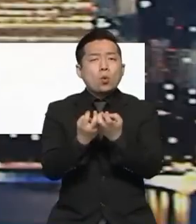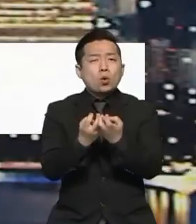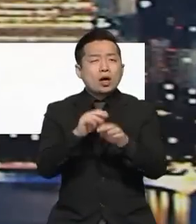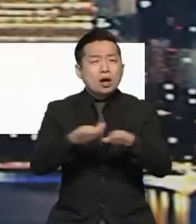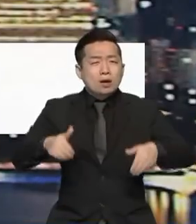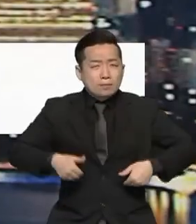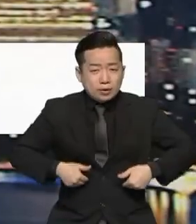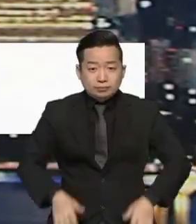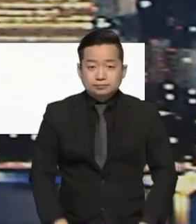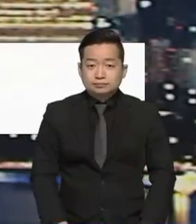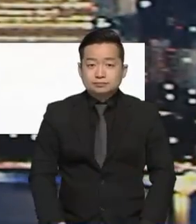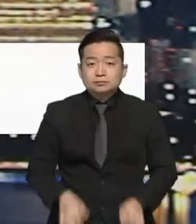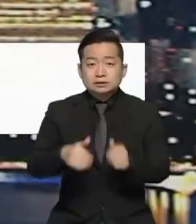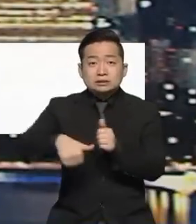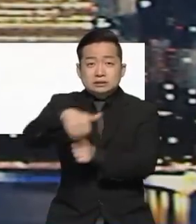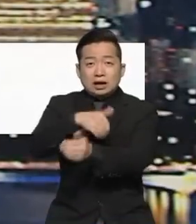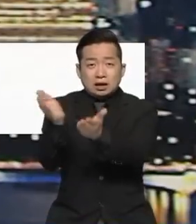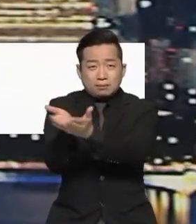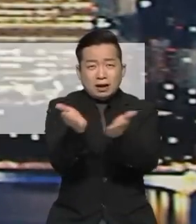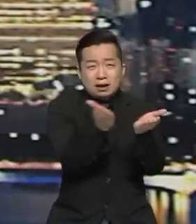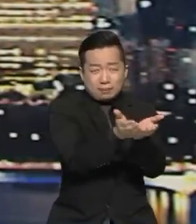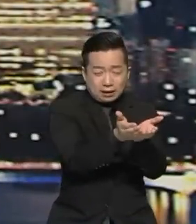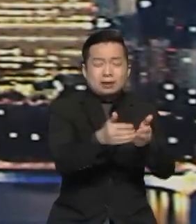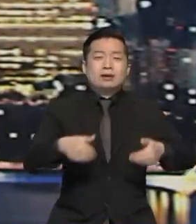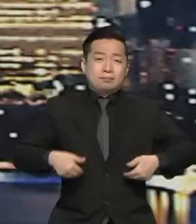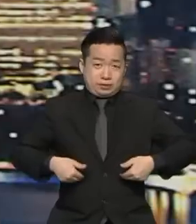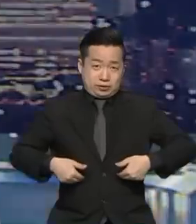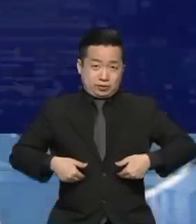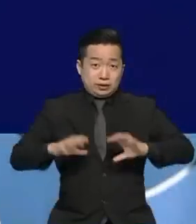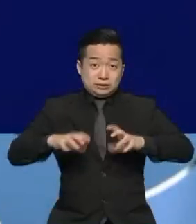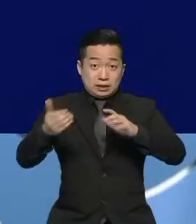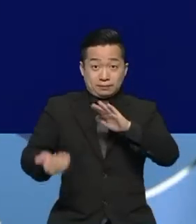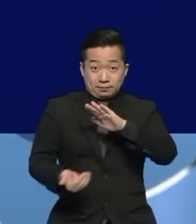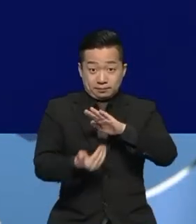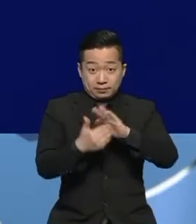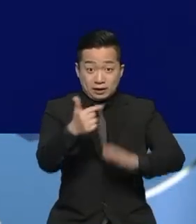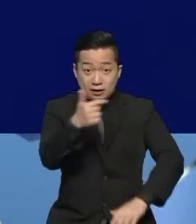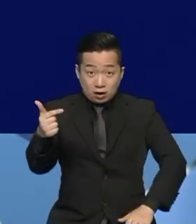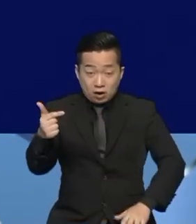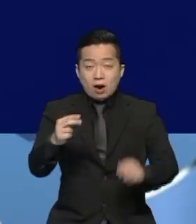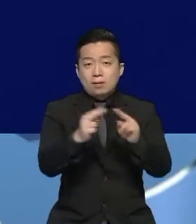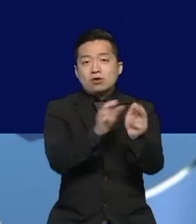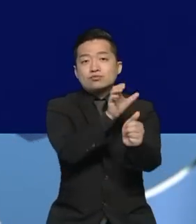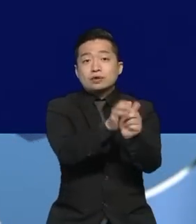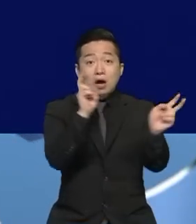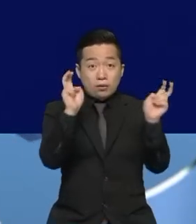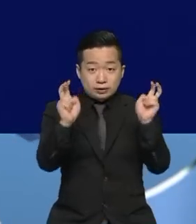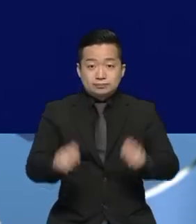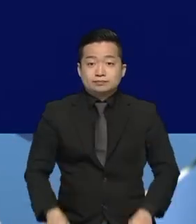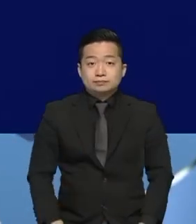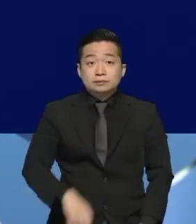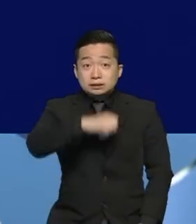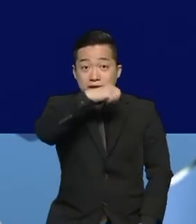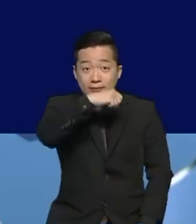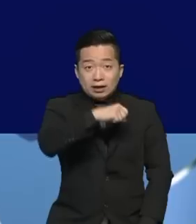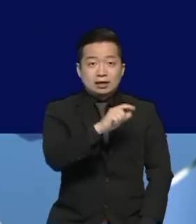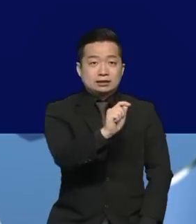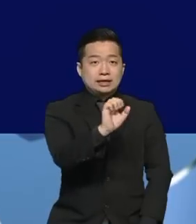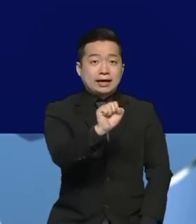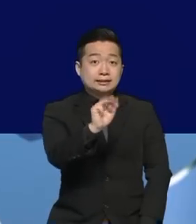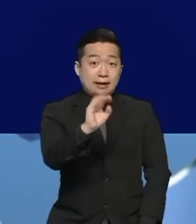네, 사안별로 맞춤형 전략이 필요합니다. 세계 최대 반도체 위탁 생산업체인 타이완의